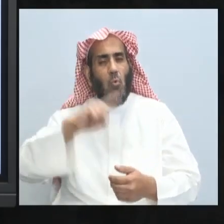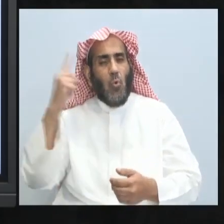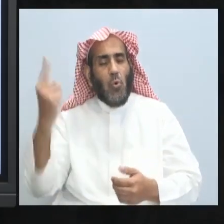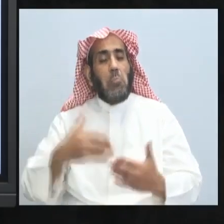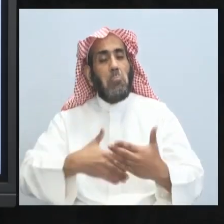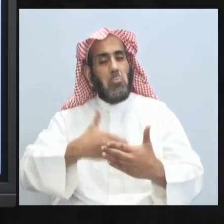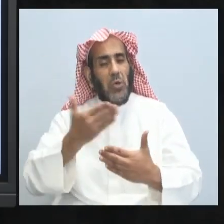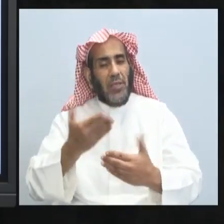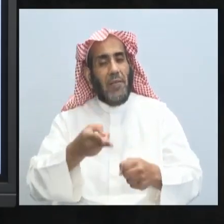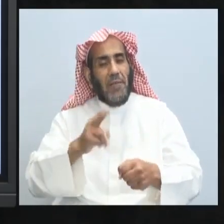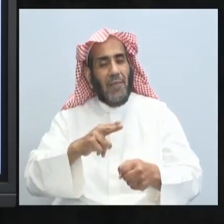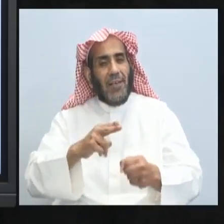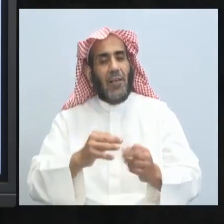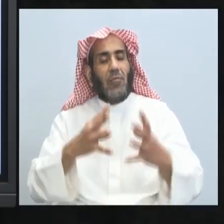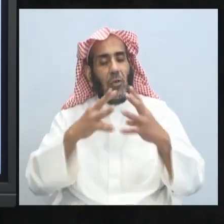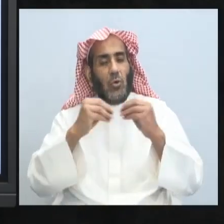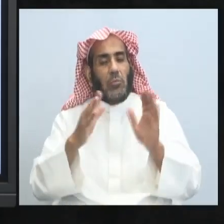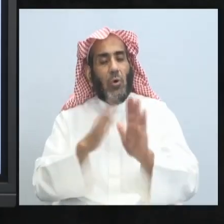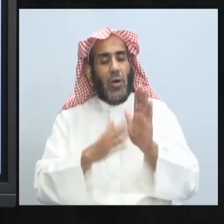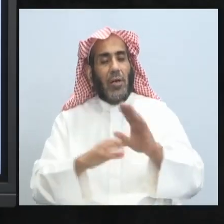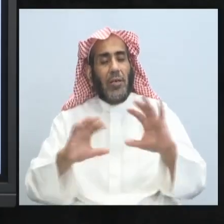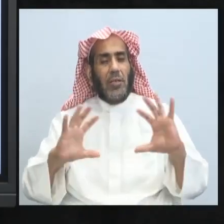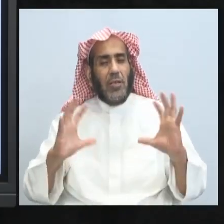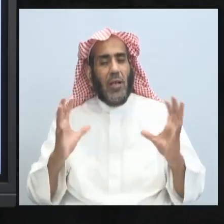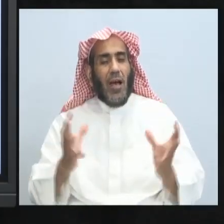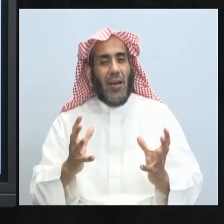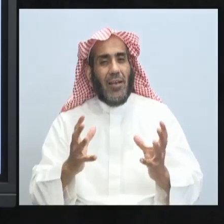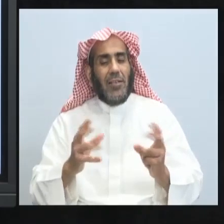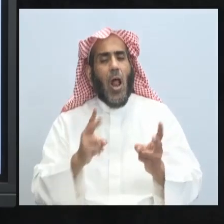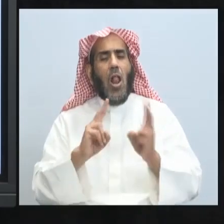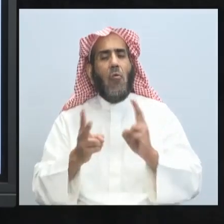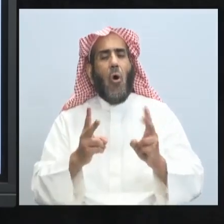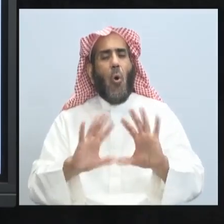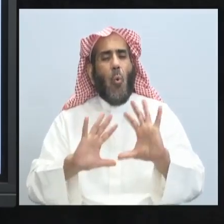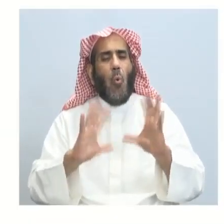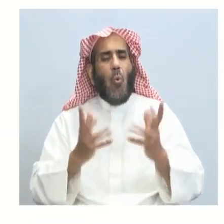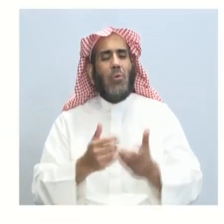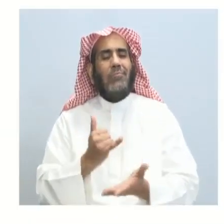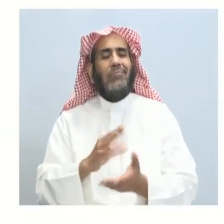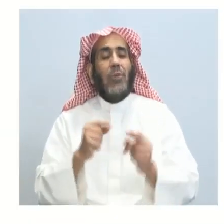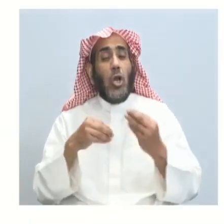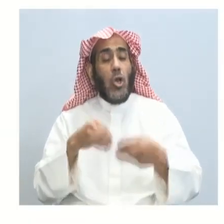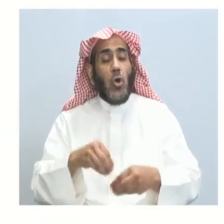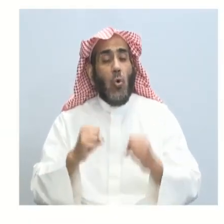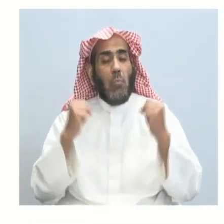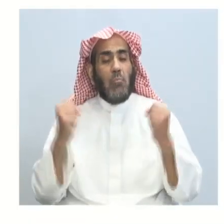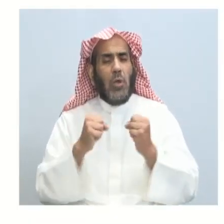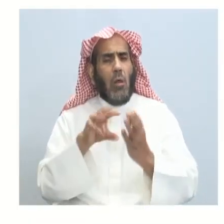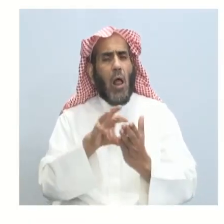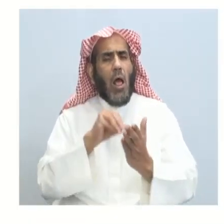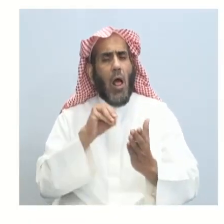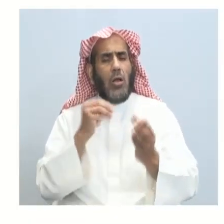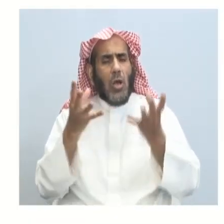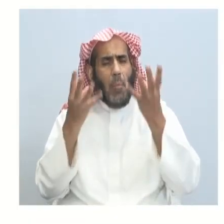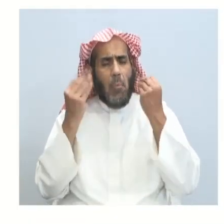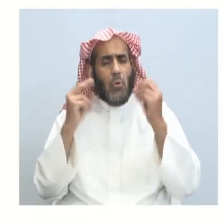مجددا في شروحات مقرر اداره الفعاليات اليوم باذن الله نستكمل حديثنا عن جمع المعلومات